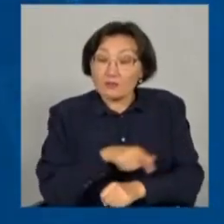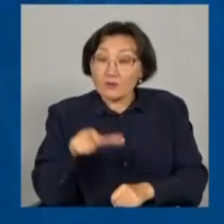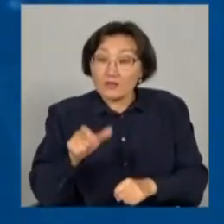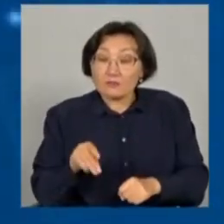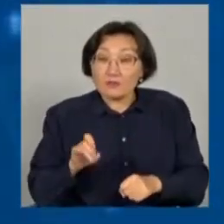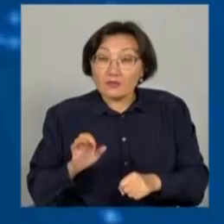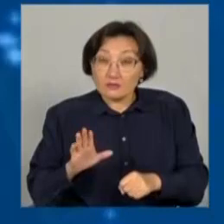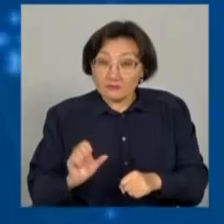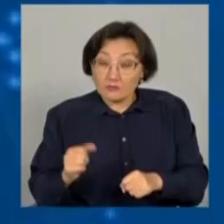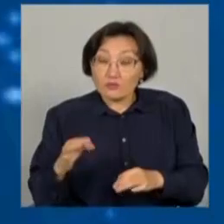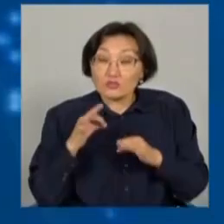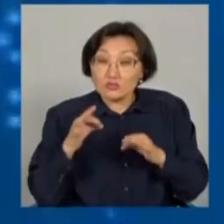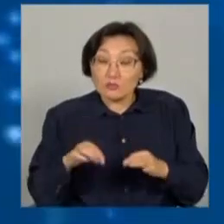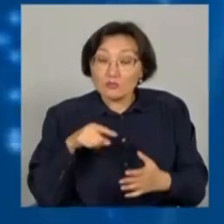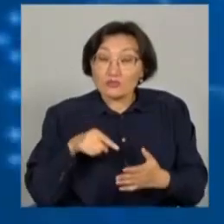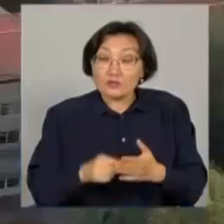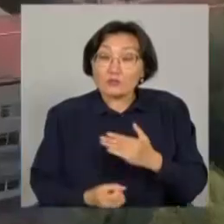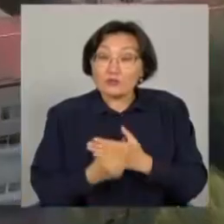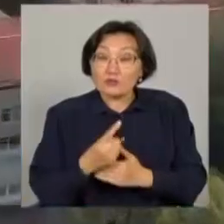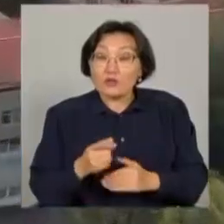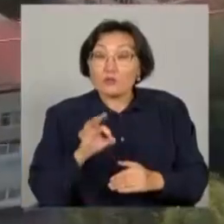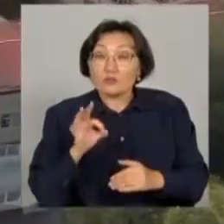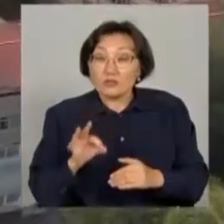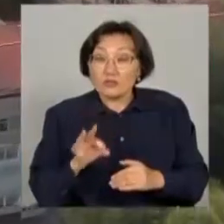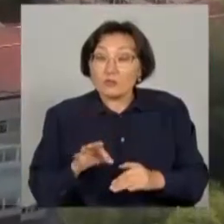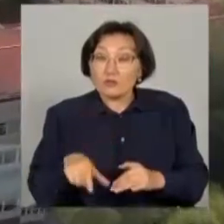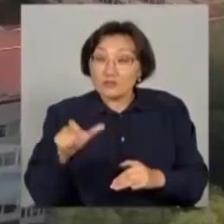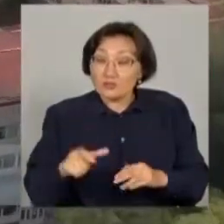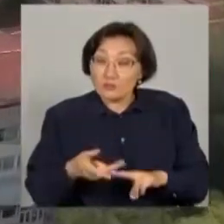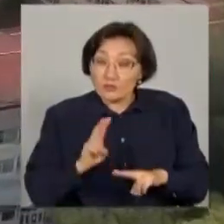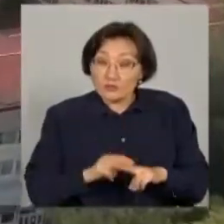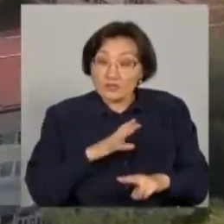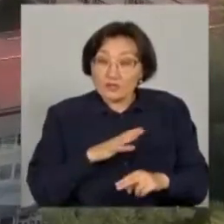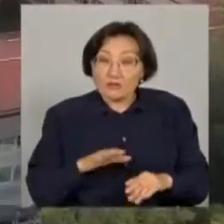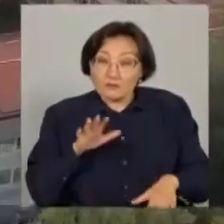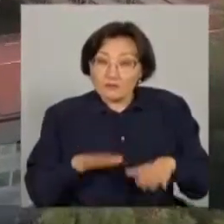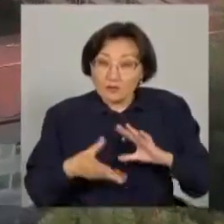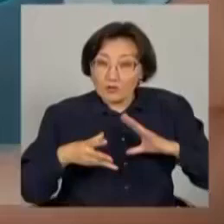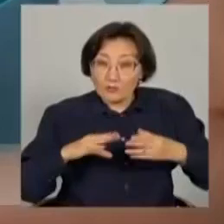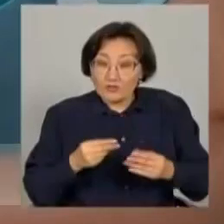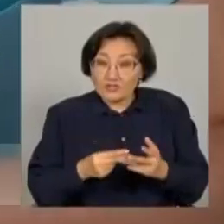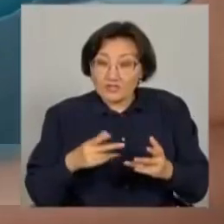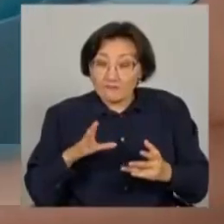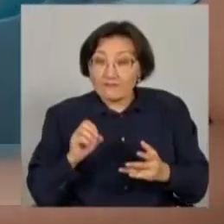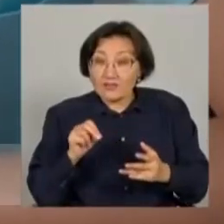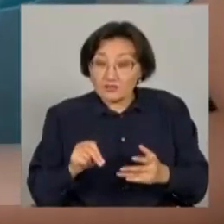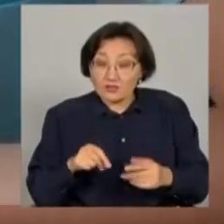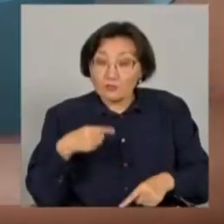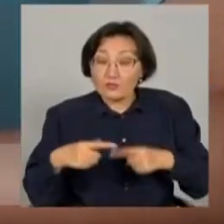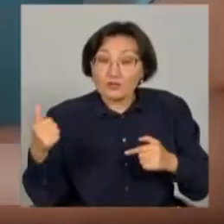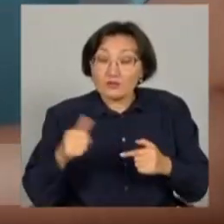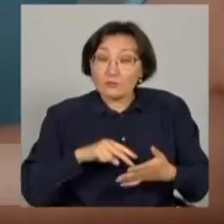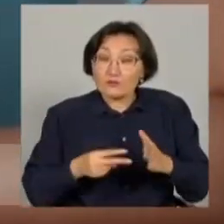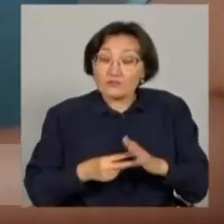Айжан Есмагамбетова. По ее словам, в городе выявили нулевого пациента, у которого был сомнительный результат анализа на ВИЧ. Через неделю